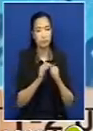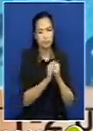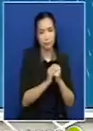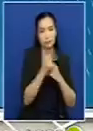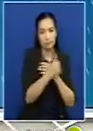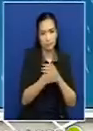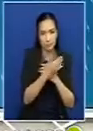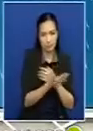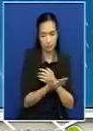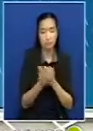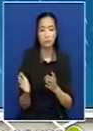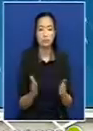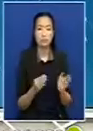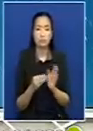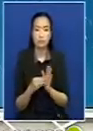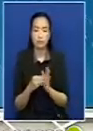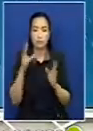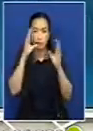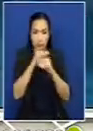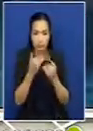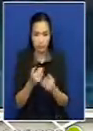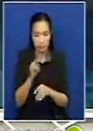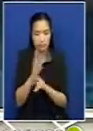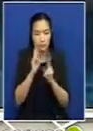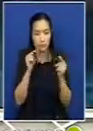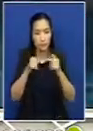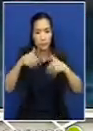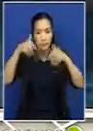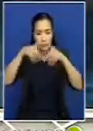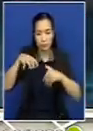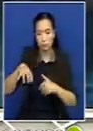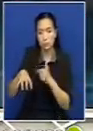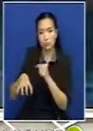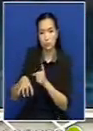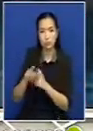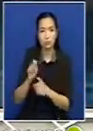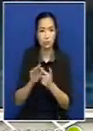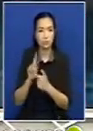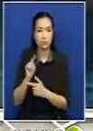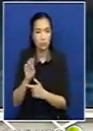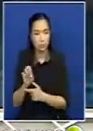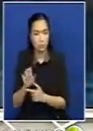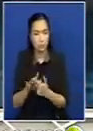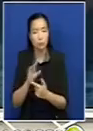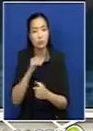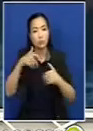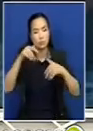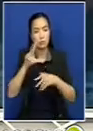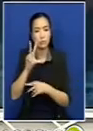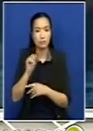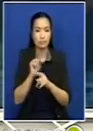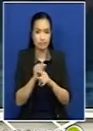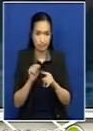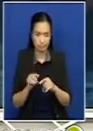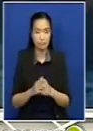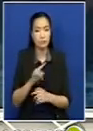ด้วยนะครับในกรุงเทพมหานครค่ำคืนวันนี้ยังคงต้องเฝ้าระวังฝนนะครับกรมอุตุนิยมวิทยาให้ฝนไว้ร้อยละ30ของพื้นที่ลดลงมาจากสัปดาห์ที่ผ่านม